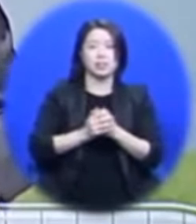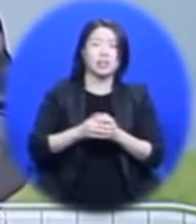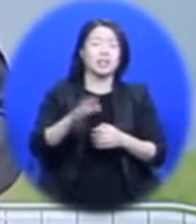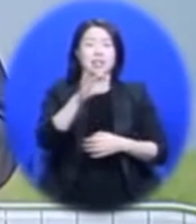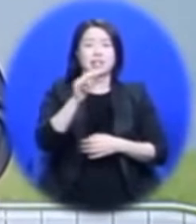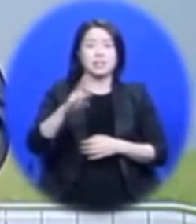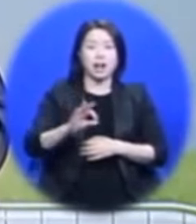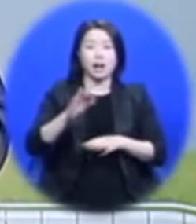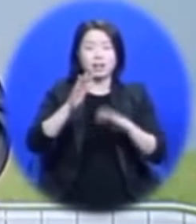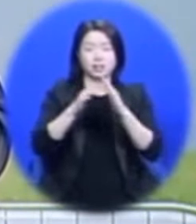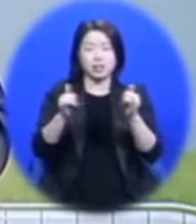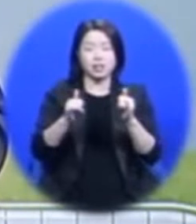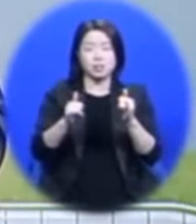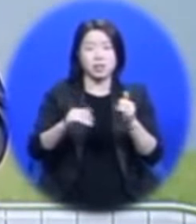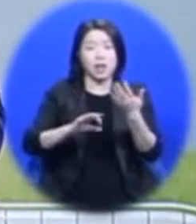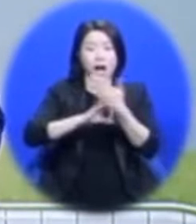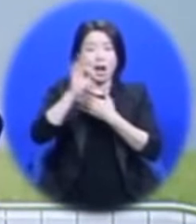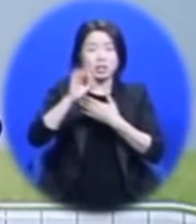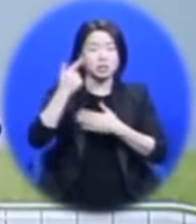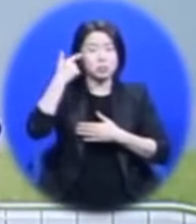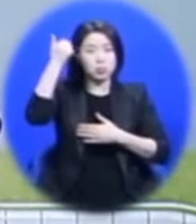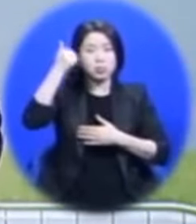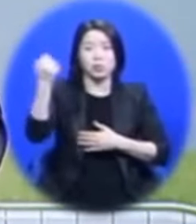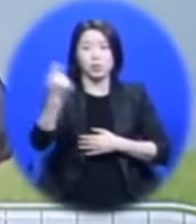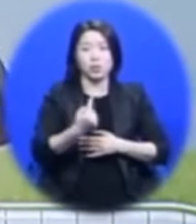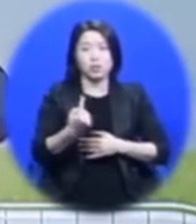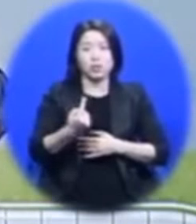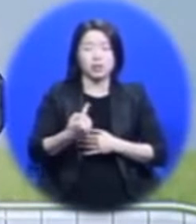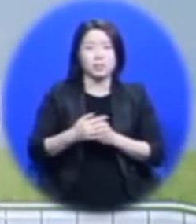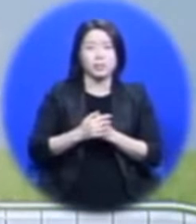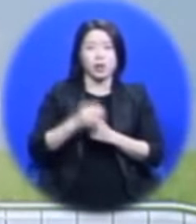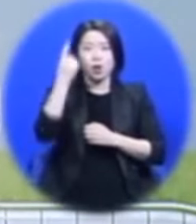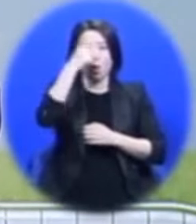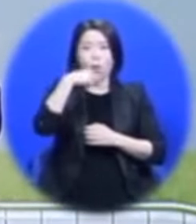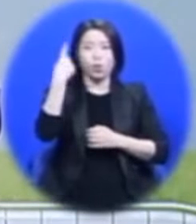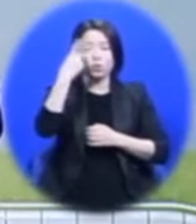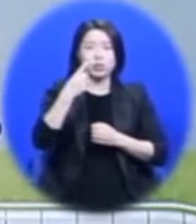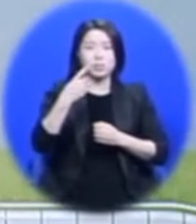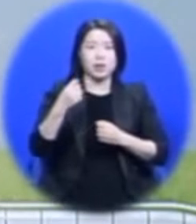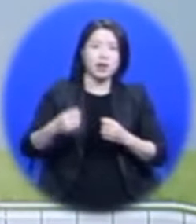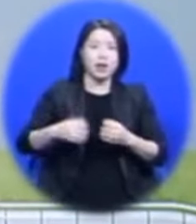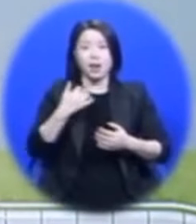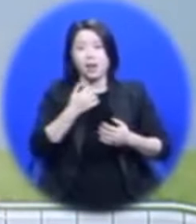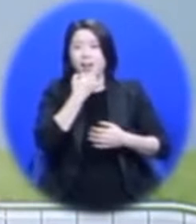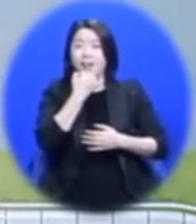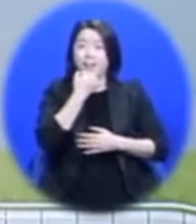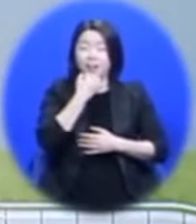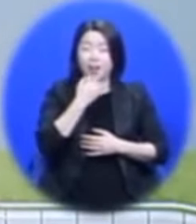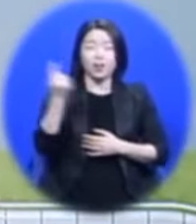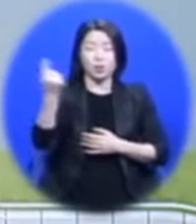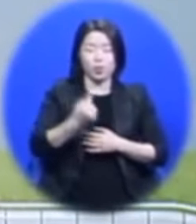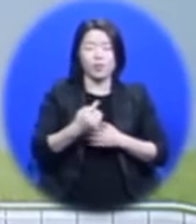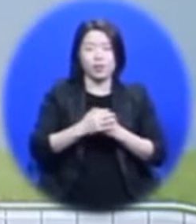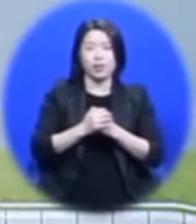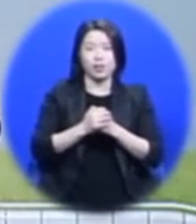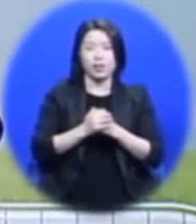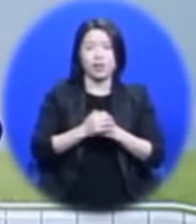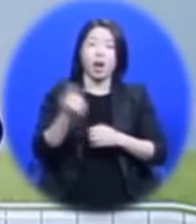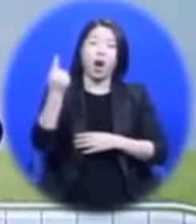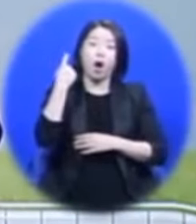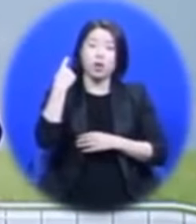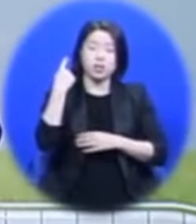씨가 아침에 목사님에게 왔는데 뭐 얼굴이 얼마나 싱글벙글하고 왔는지,